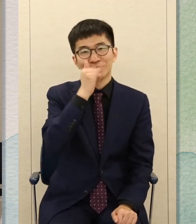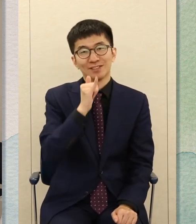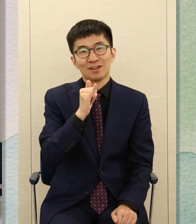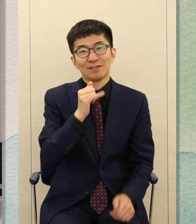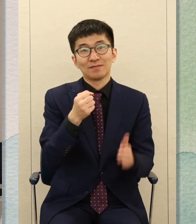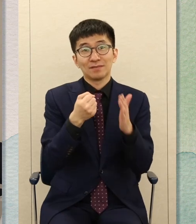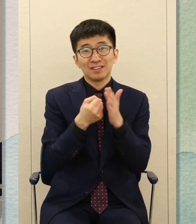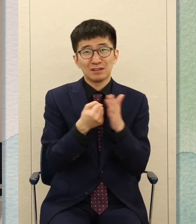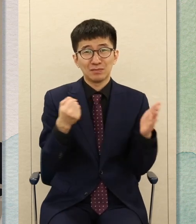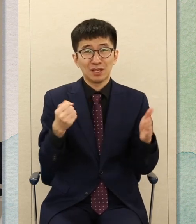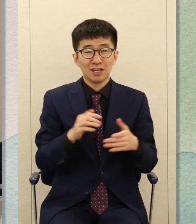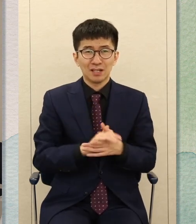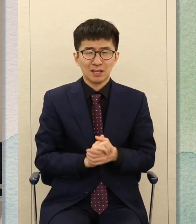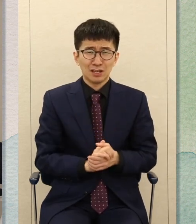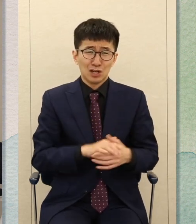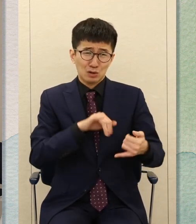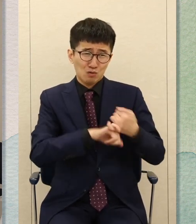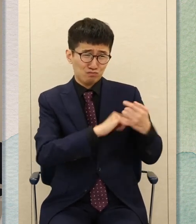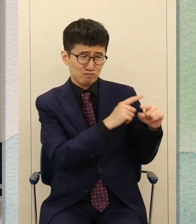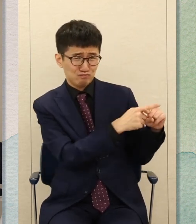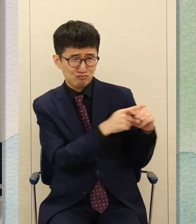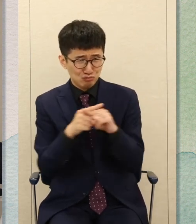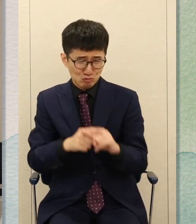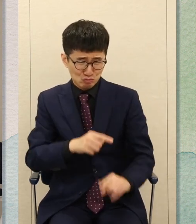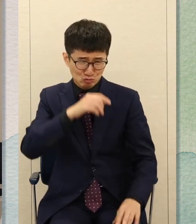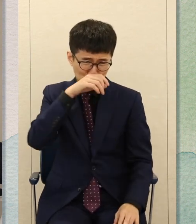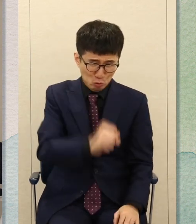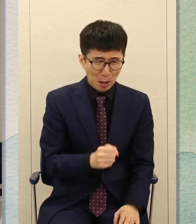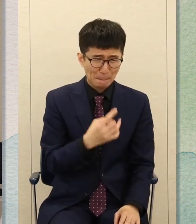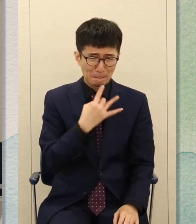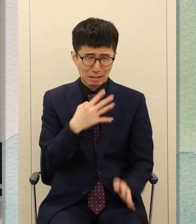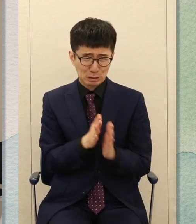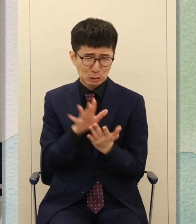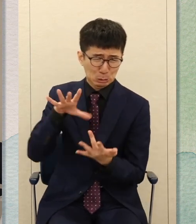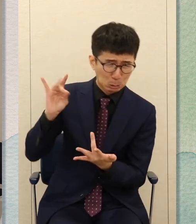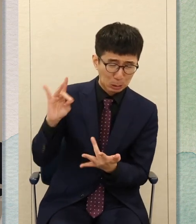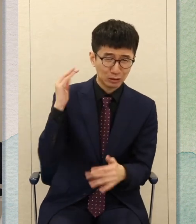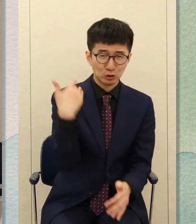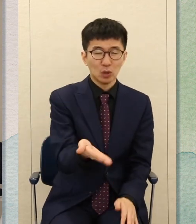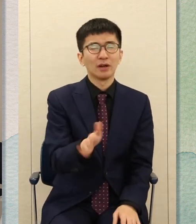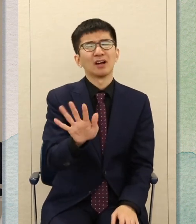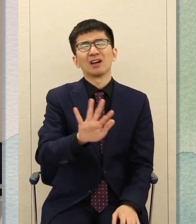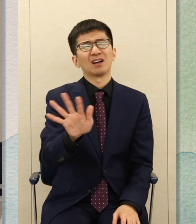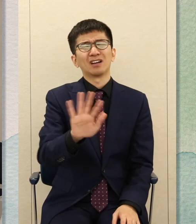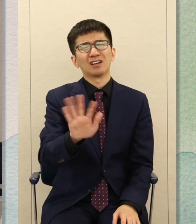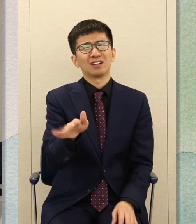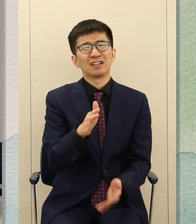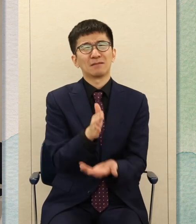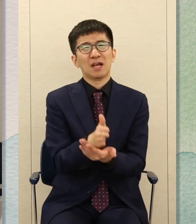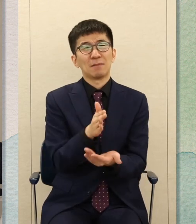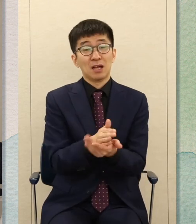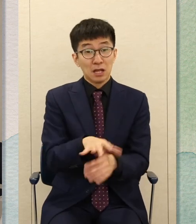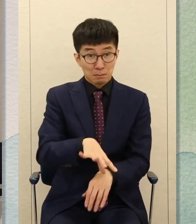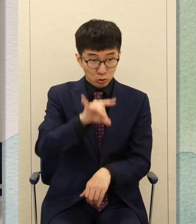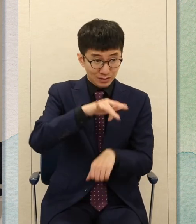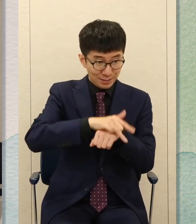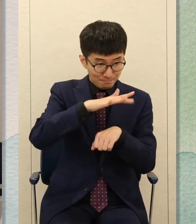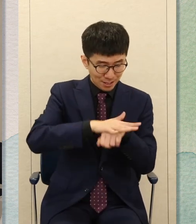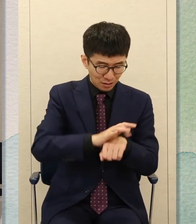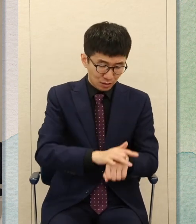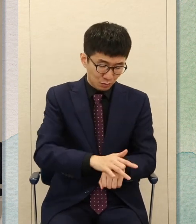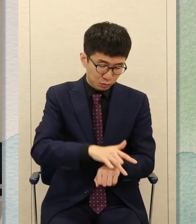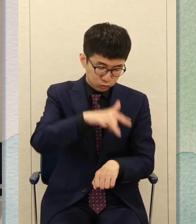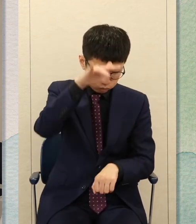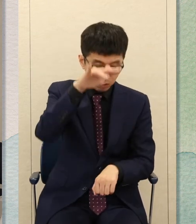너무 표백하면 안 된다, 독서를. 저는. 그래서 너무 좋은 책만 골라서 반드시 읽어야 될 책만 내가 읽혀야 되겠다